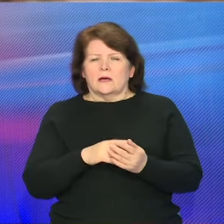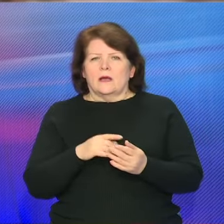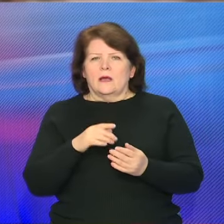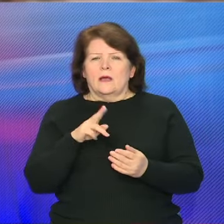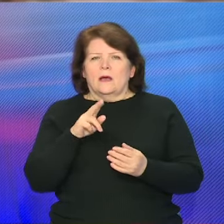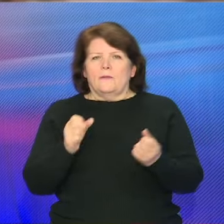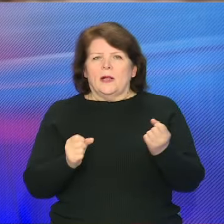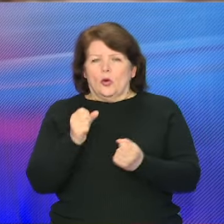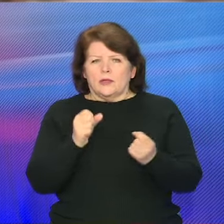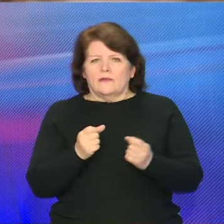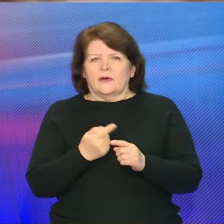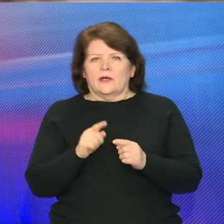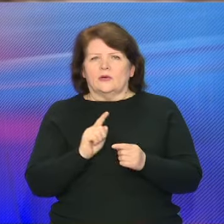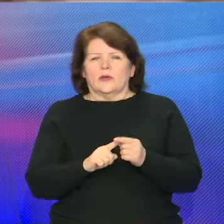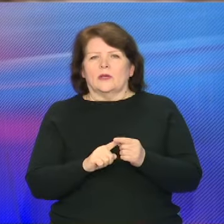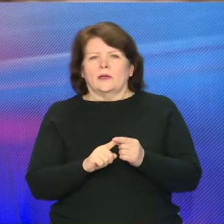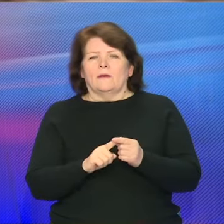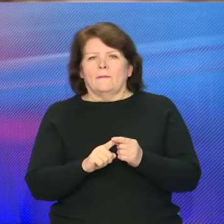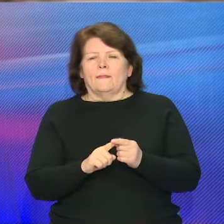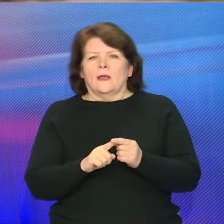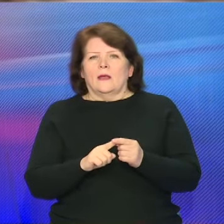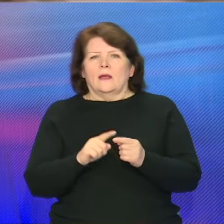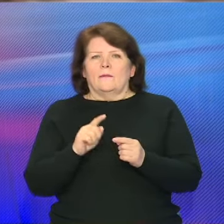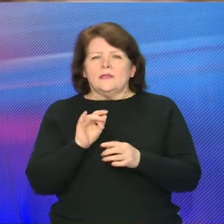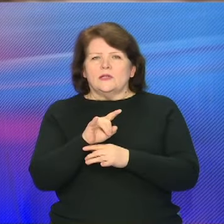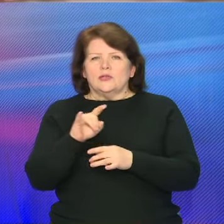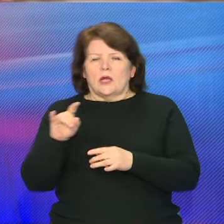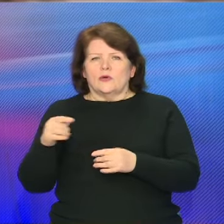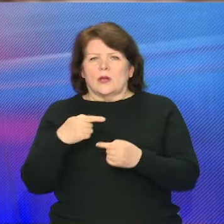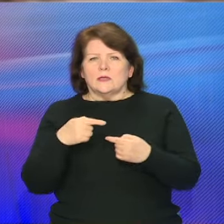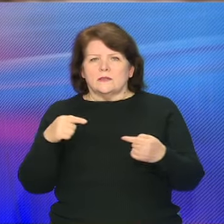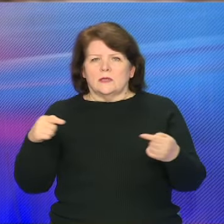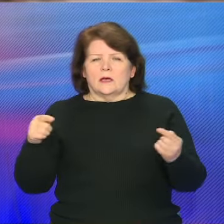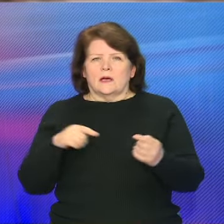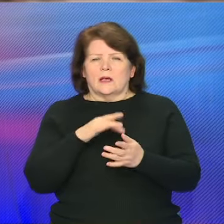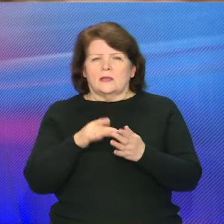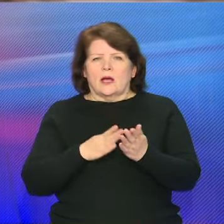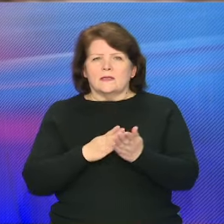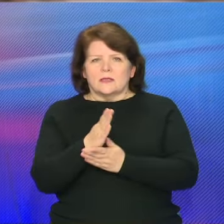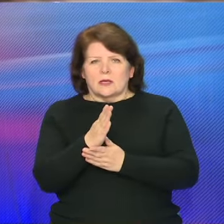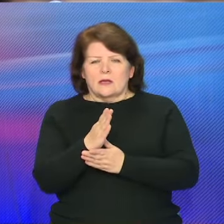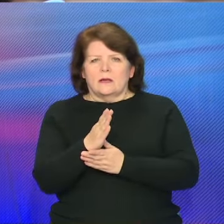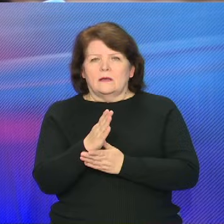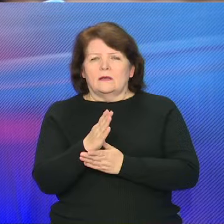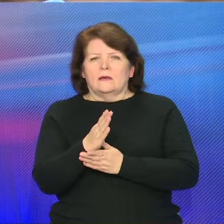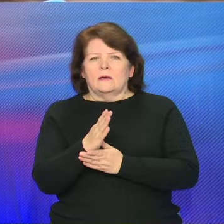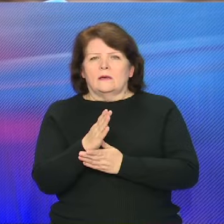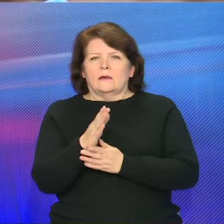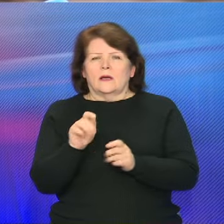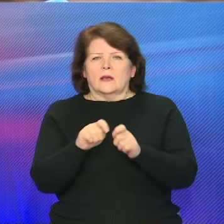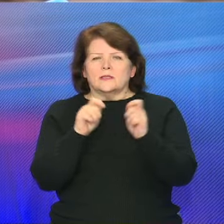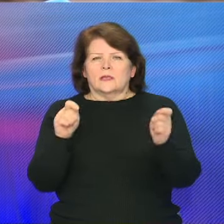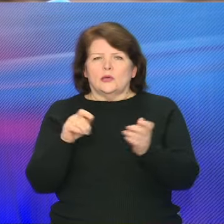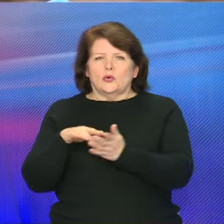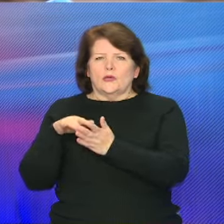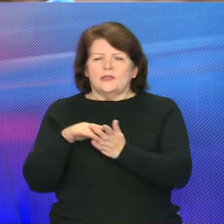фоне известных достопримечательностей в знаковых местах различных городов. Цель этого промо-ролика – раскрыть